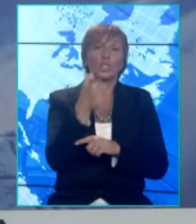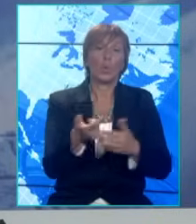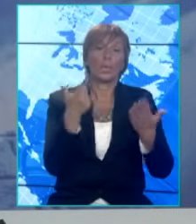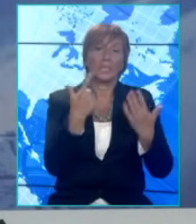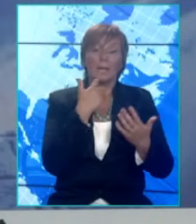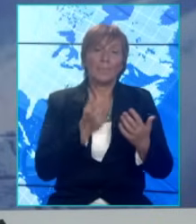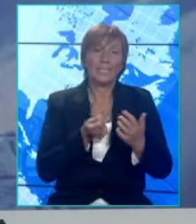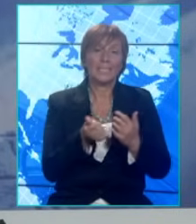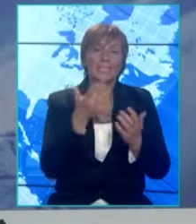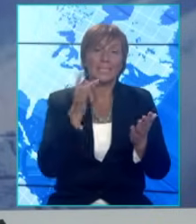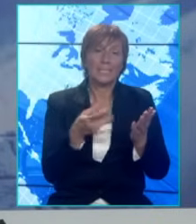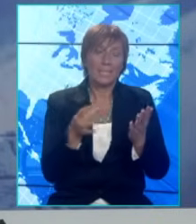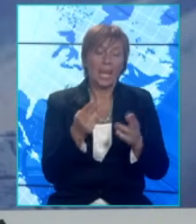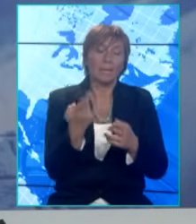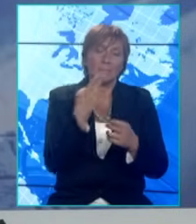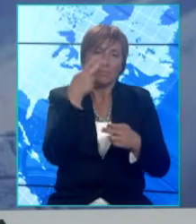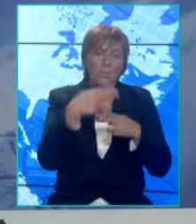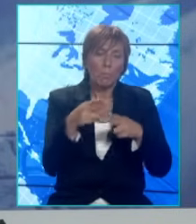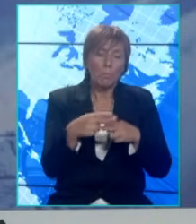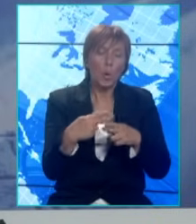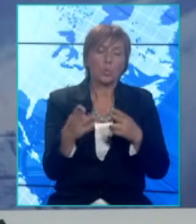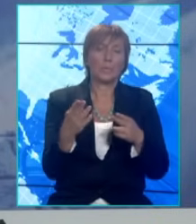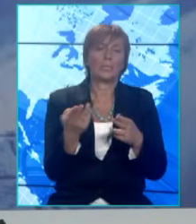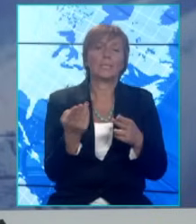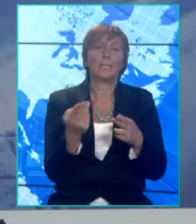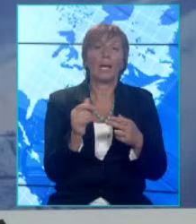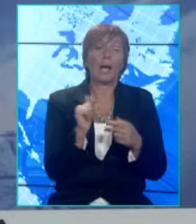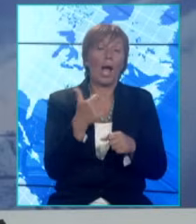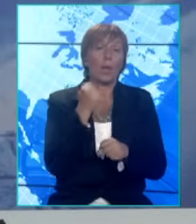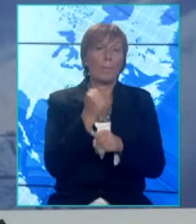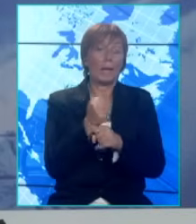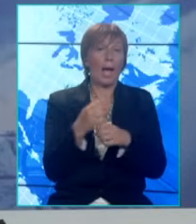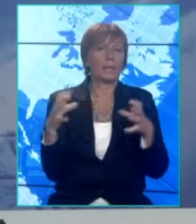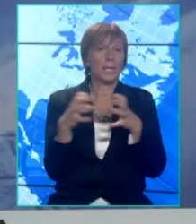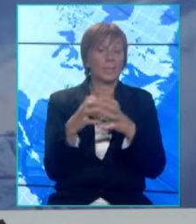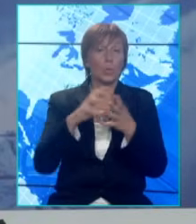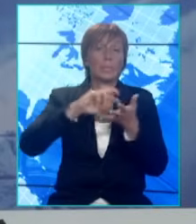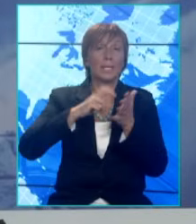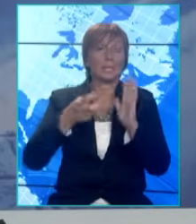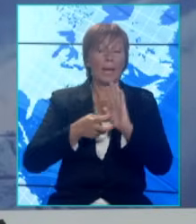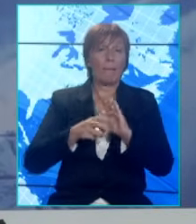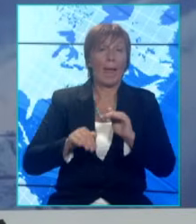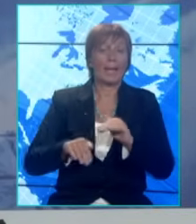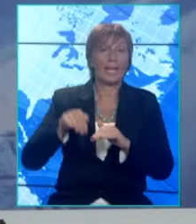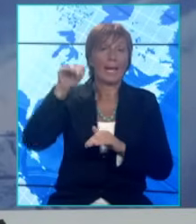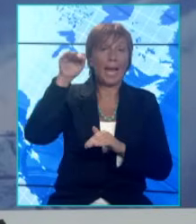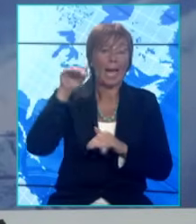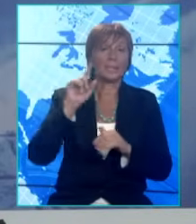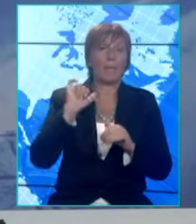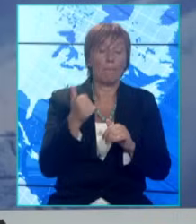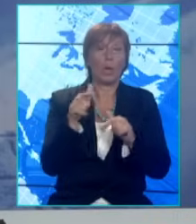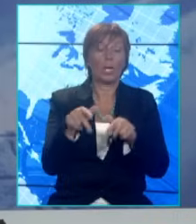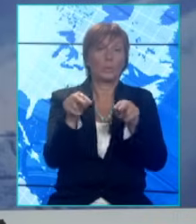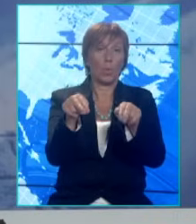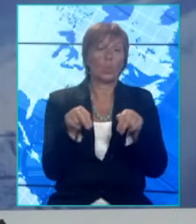stranica dodatno isfiltrirati, pročistiti kako bi radna skupina za plan rasta ga mogla